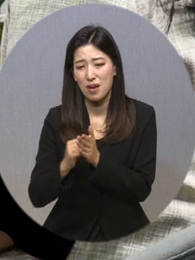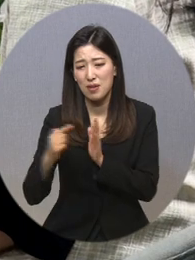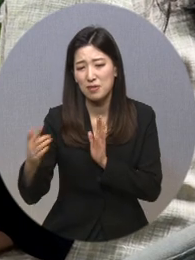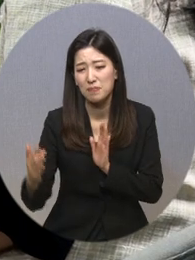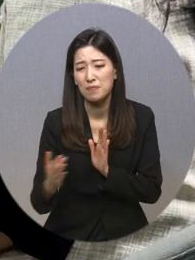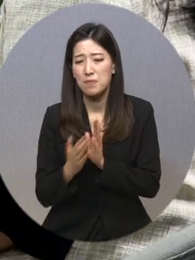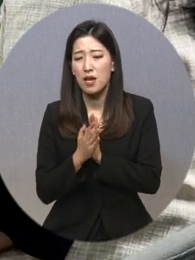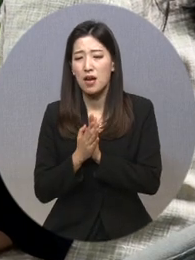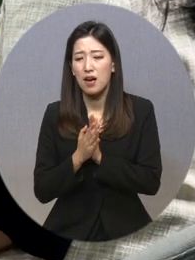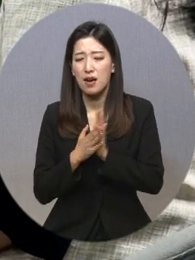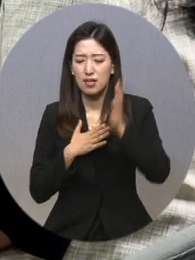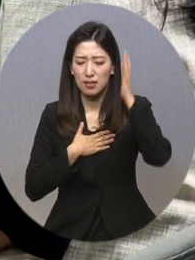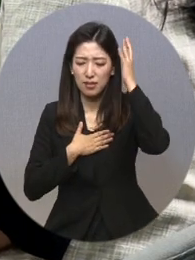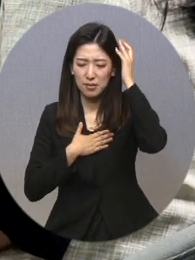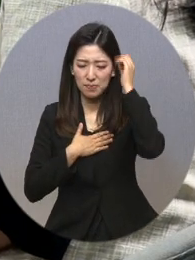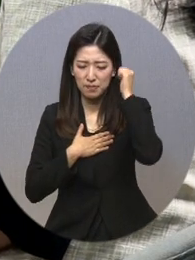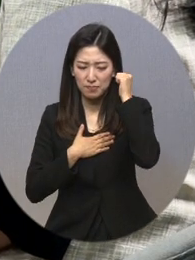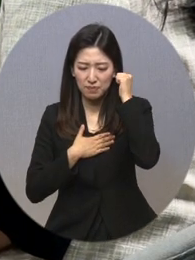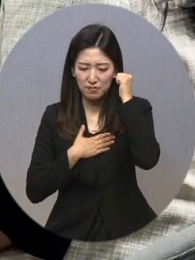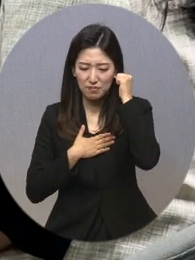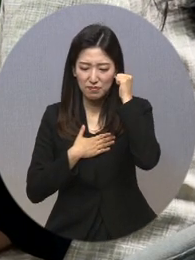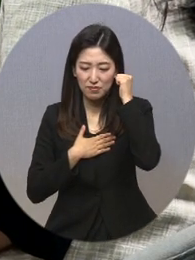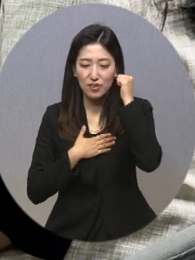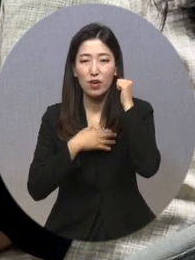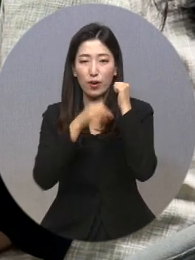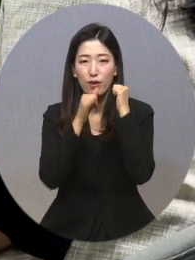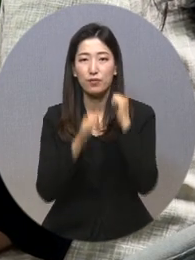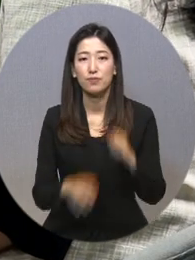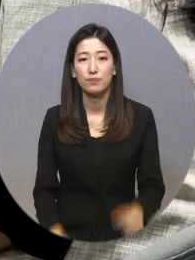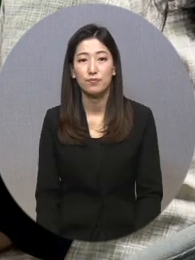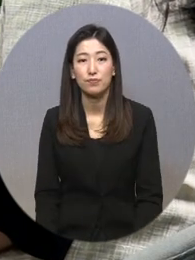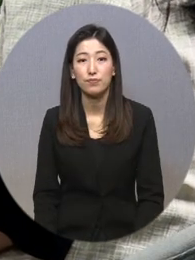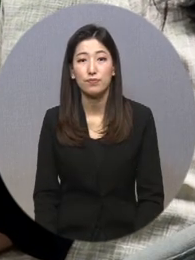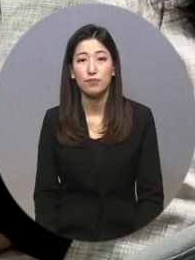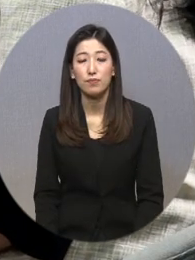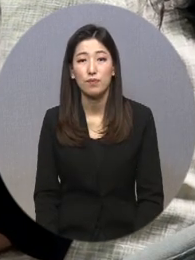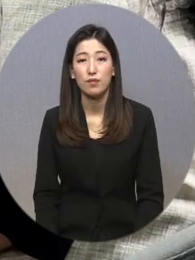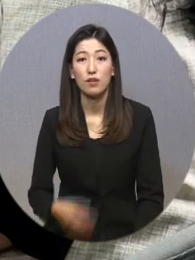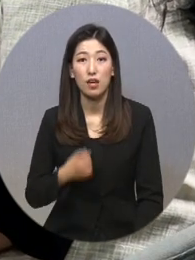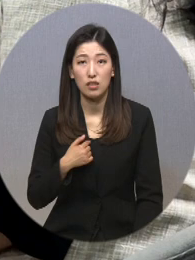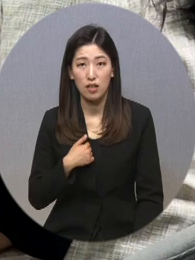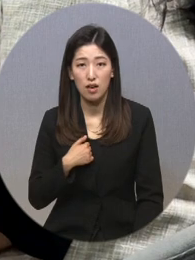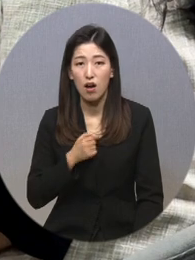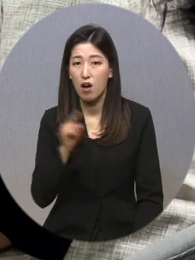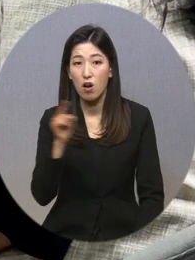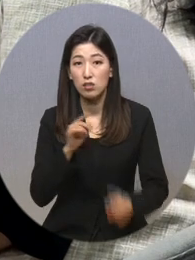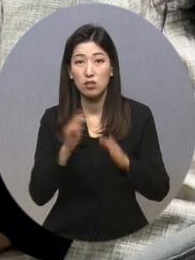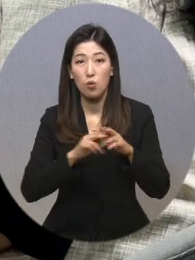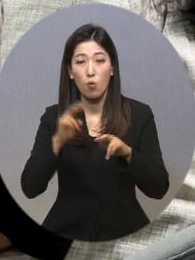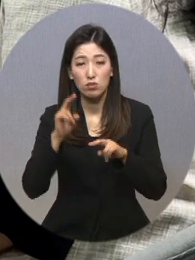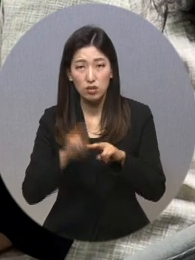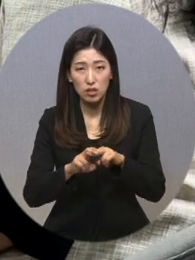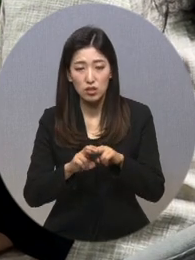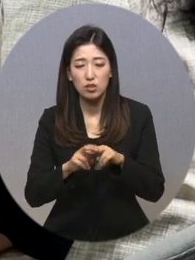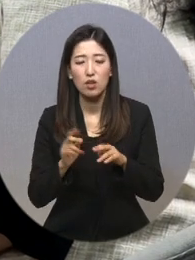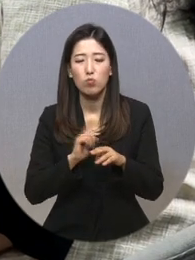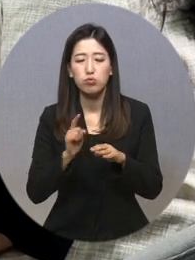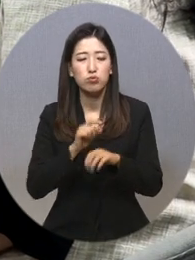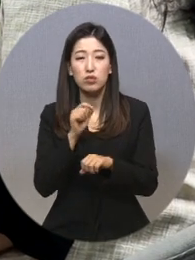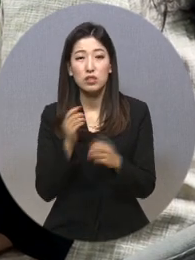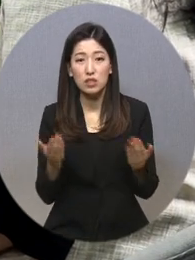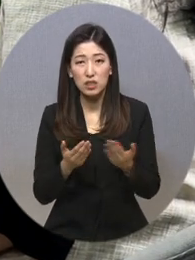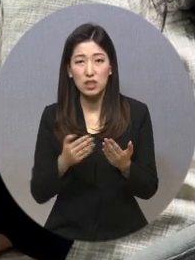때문입니다. 앞으로 제가 어떤 공적인 영역 속에서 일을 하더라도 네.